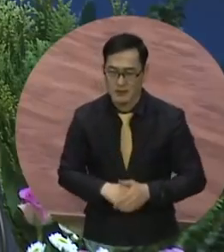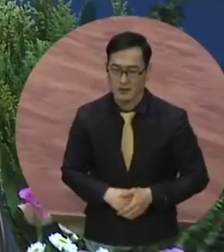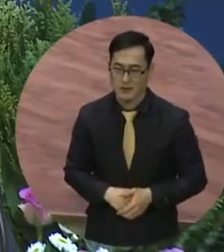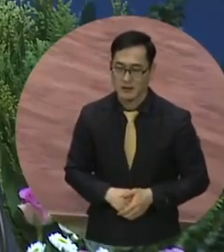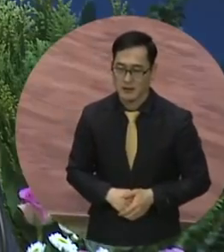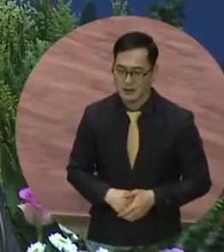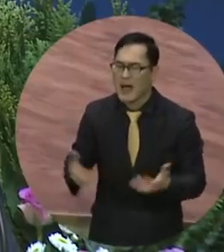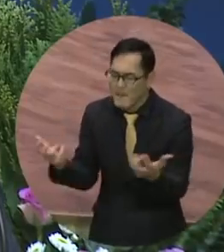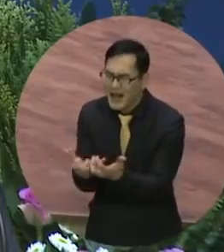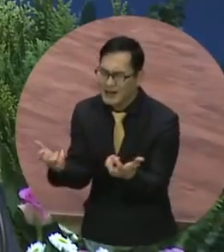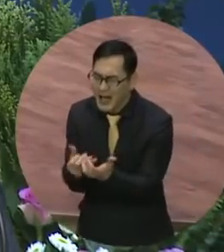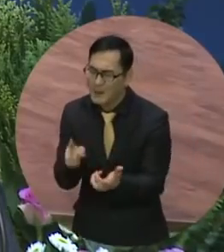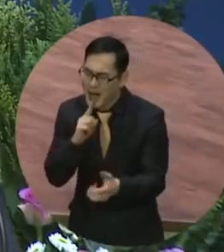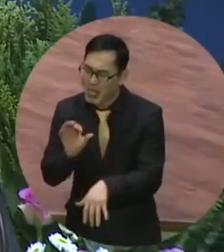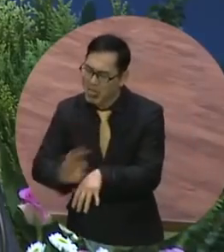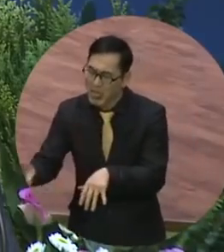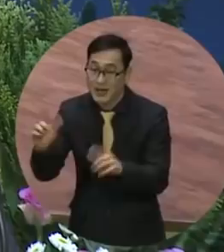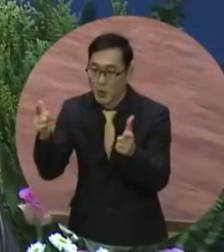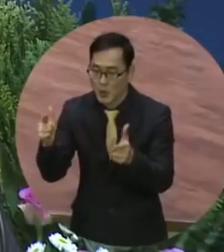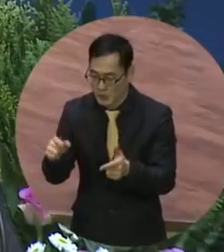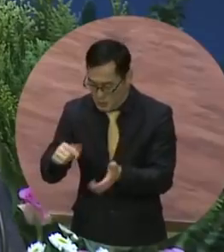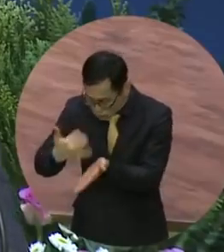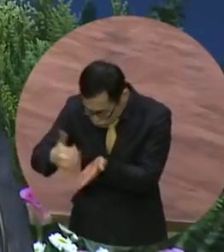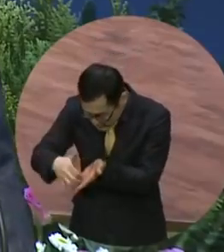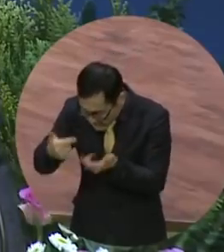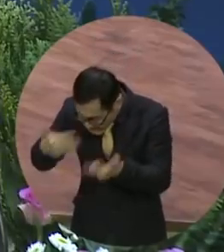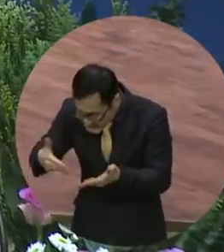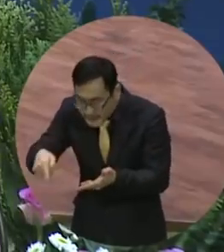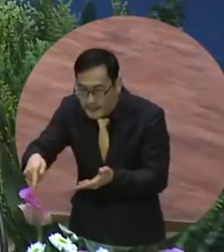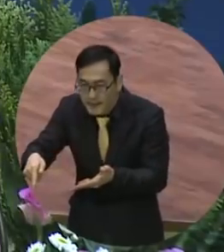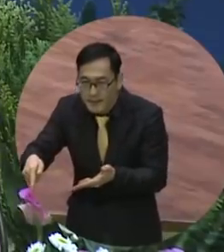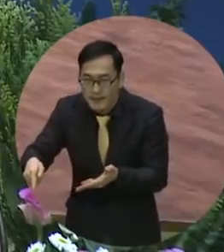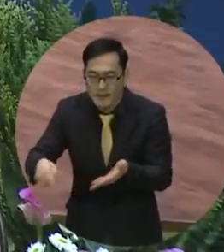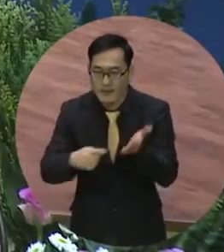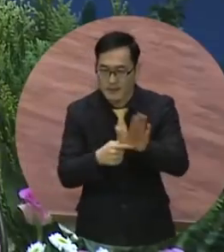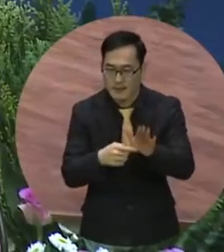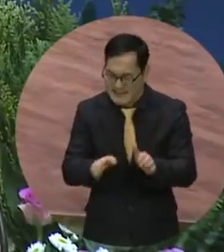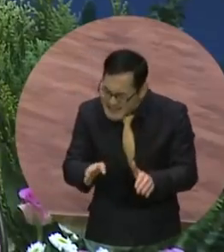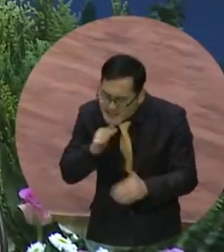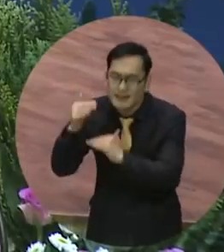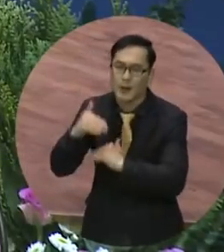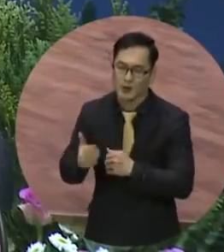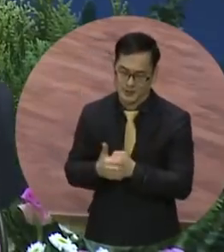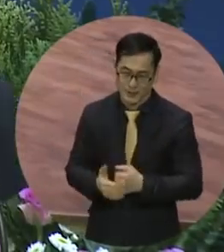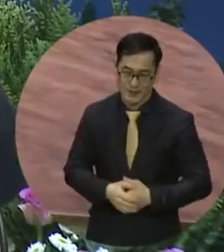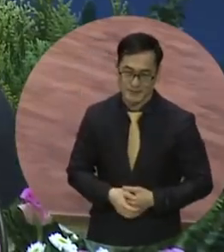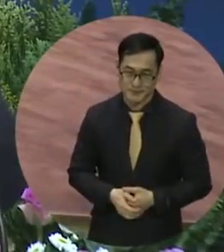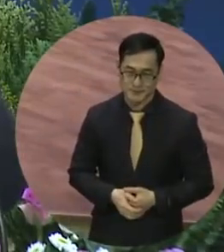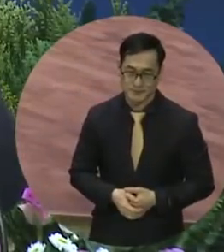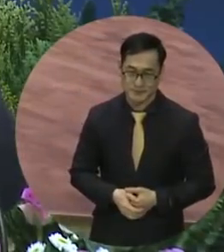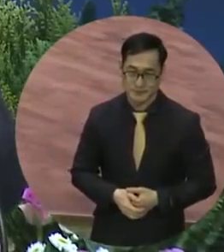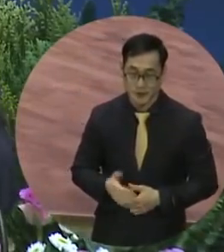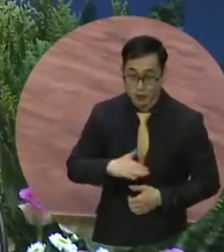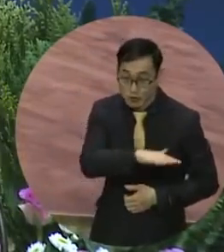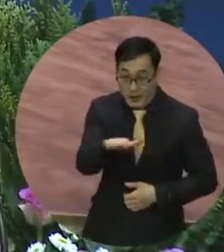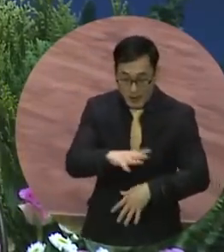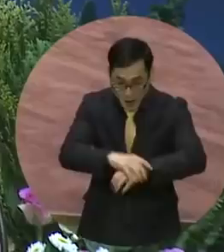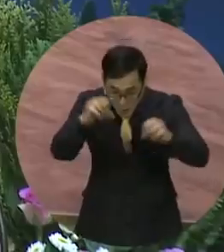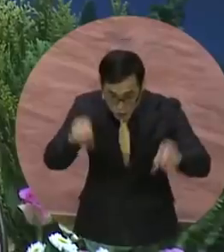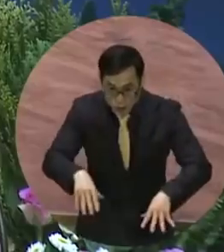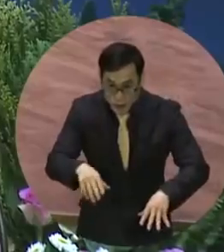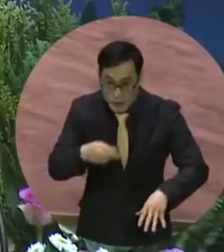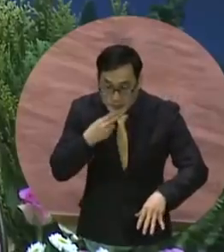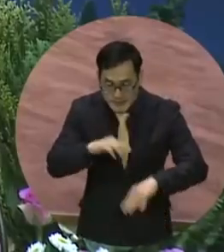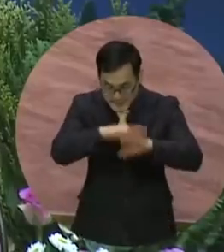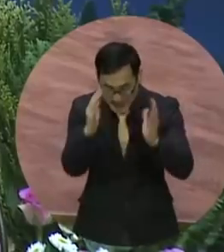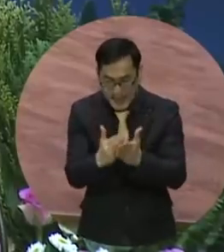숫자를 쓴 거예요. 자, 우리가 인생을 살면서 헛수고하지 않고 풍성한 열매를 거두는 방법은 다른 거 없습니다.